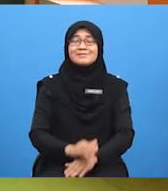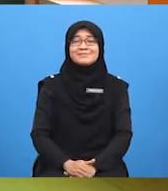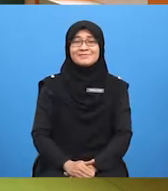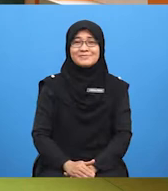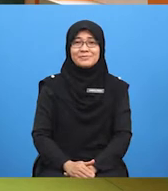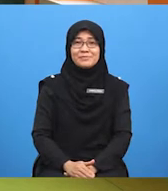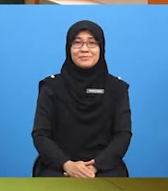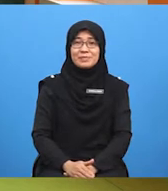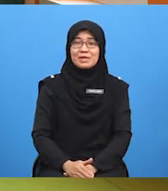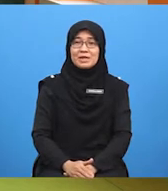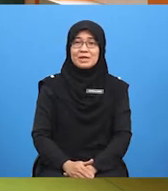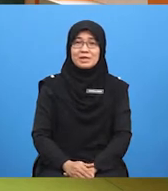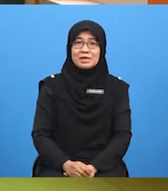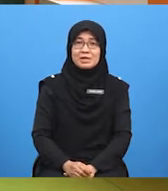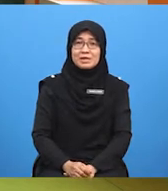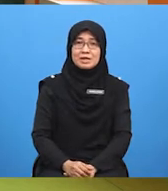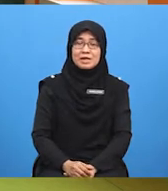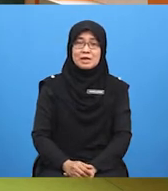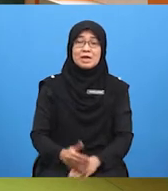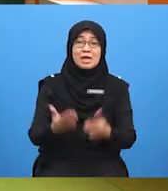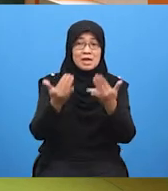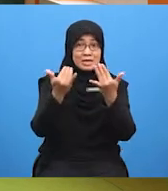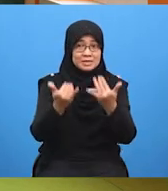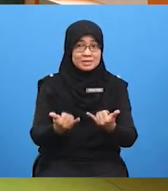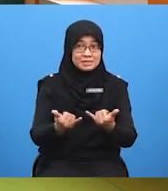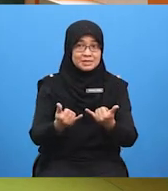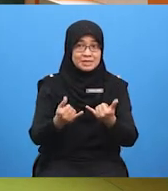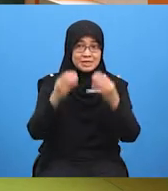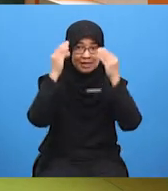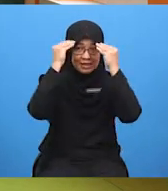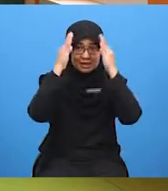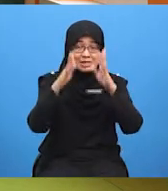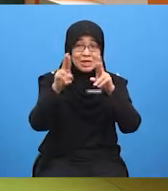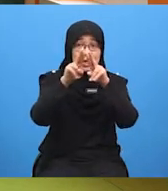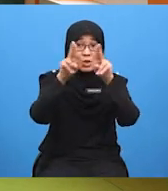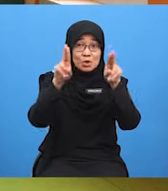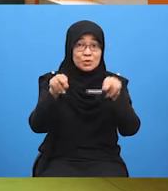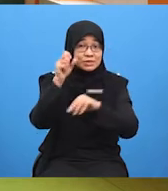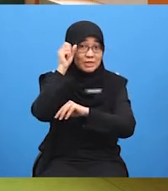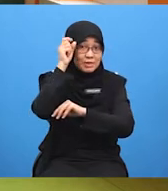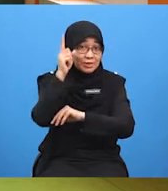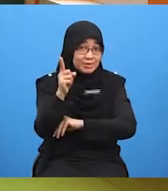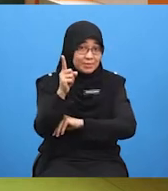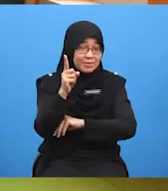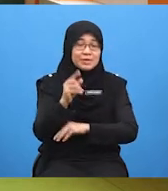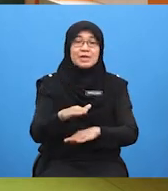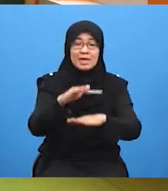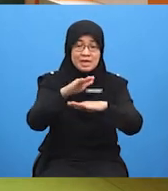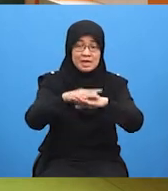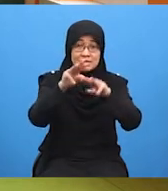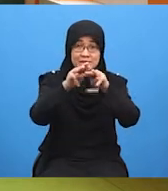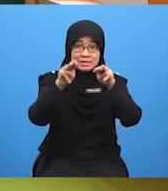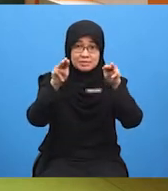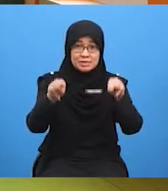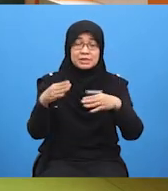Sebelum mengakhiri slot kita pada hari ini, mari cikgu uji kefahaman kamu. Di atas meja ini terdapat beberapa